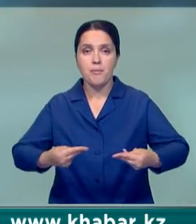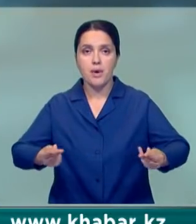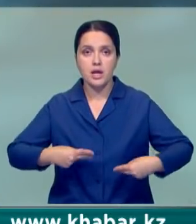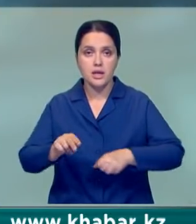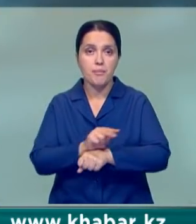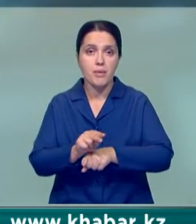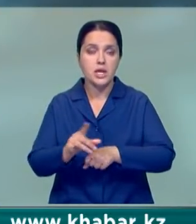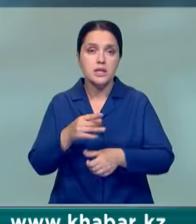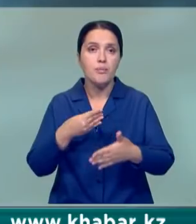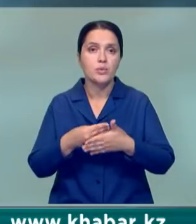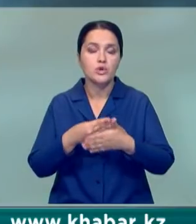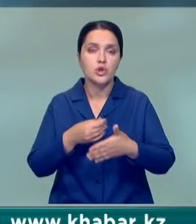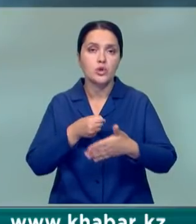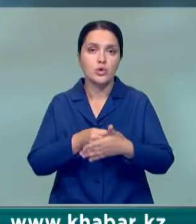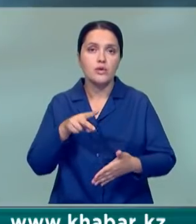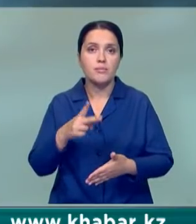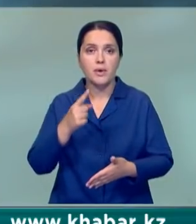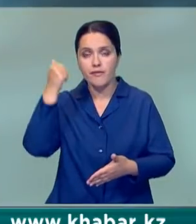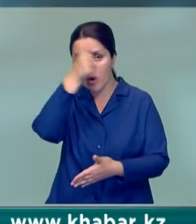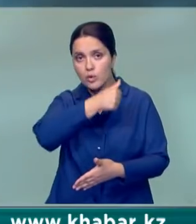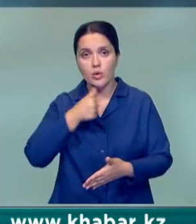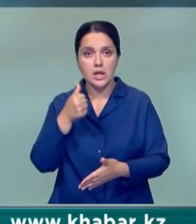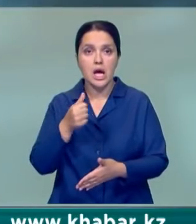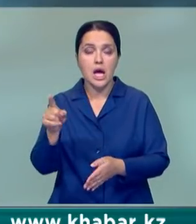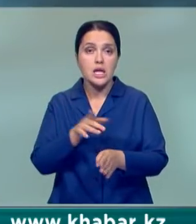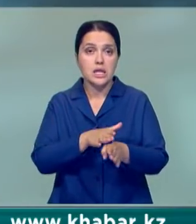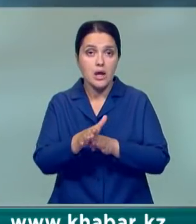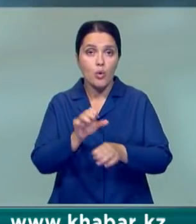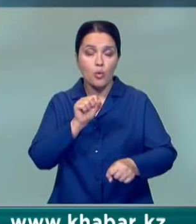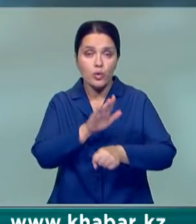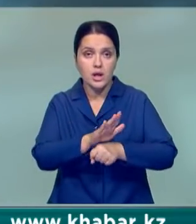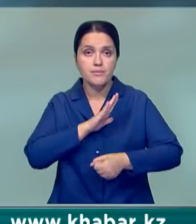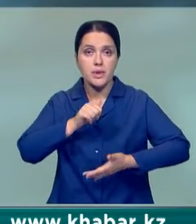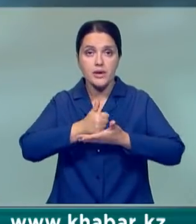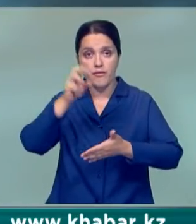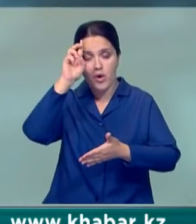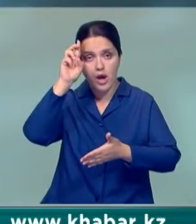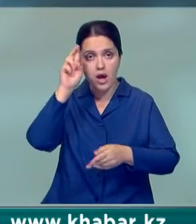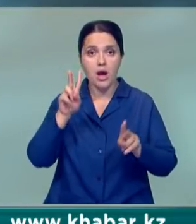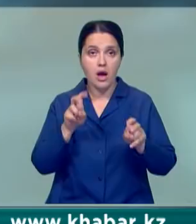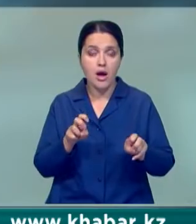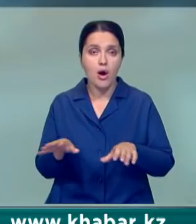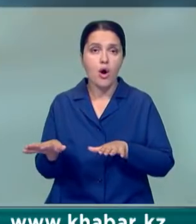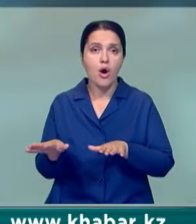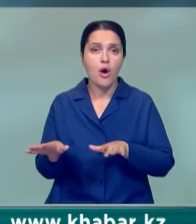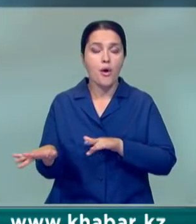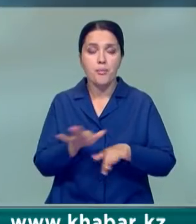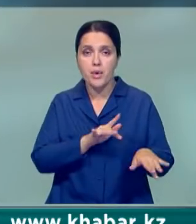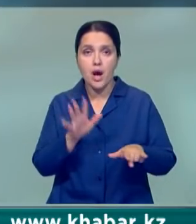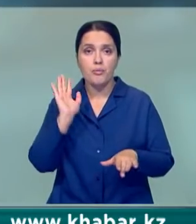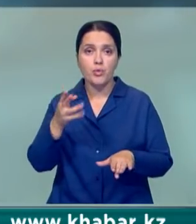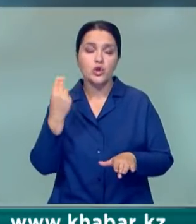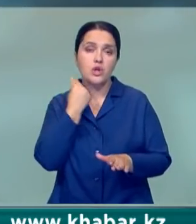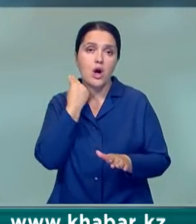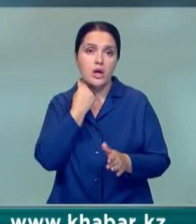республиканский бюджет до 2021 года для реализации указа президента страны о мерах по снижению долговой нагрузки граждан